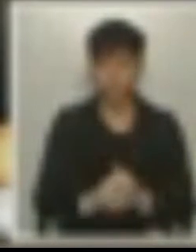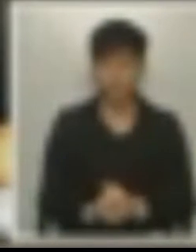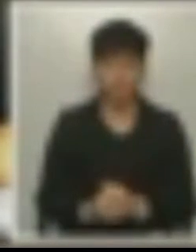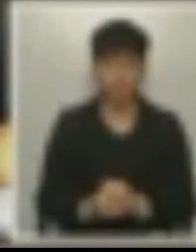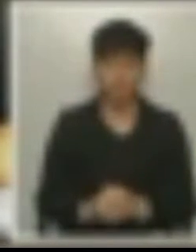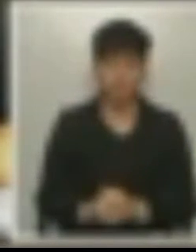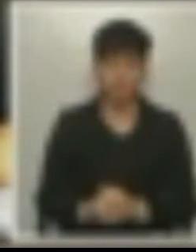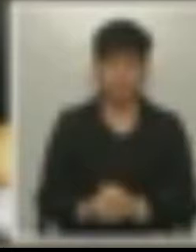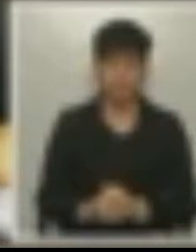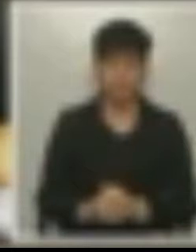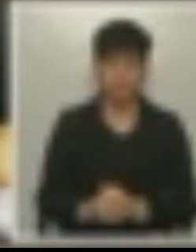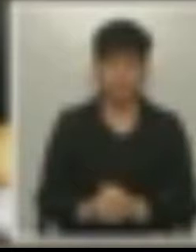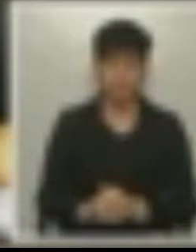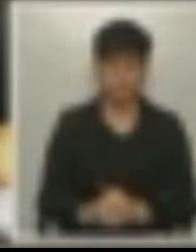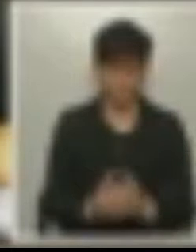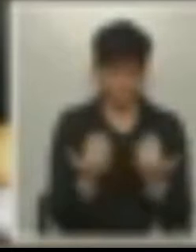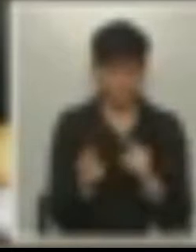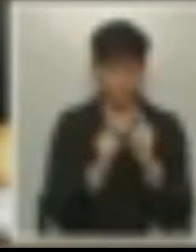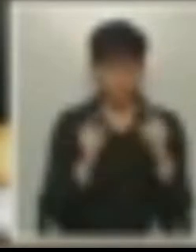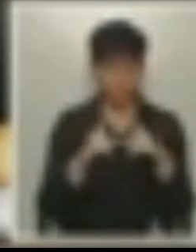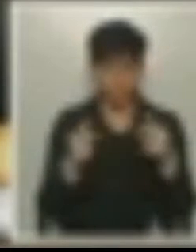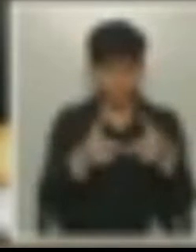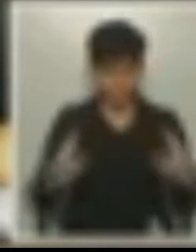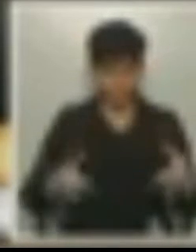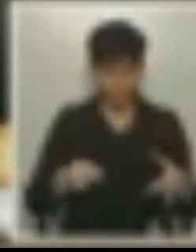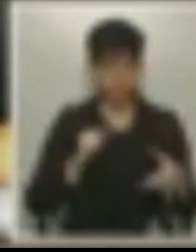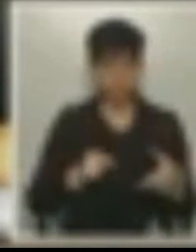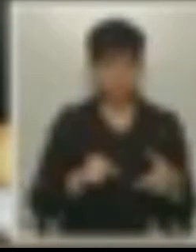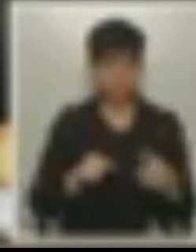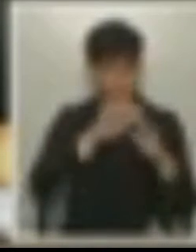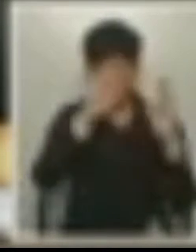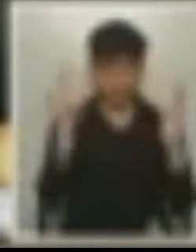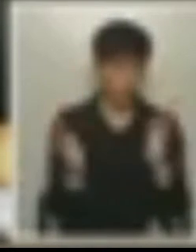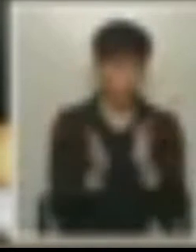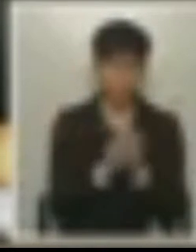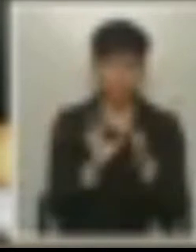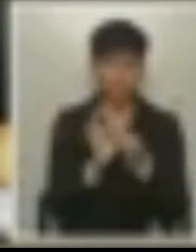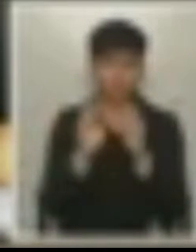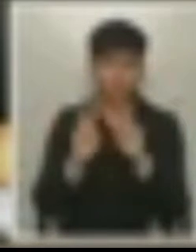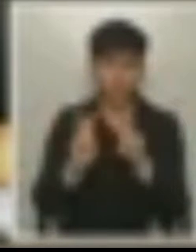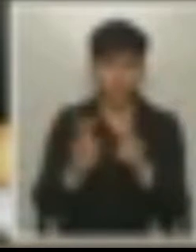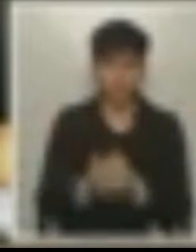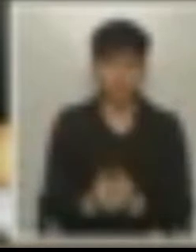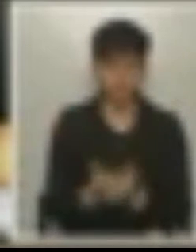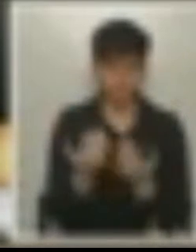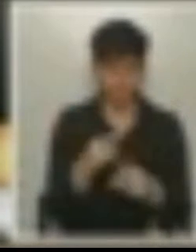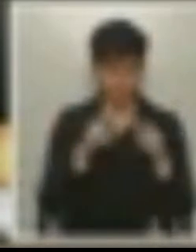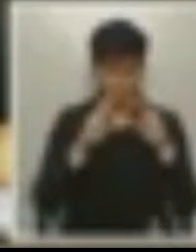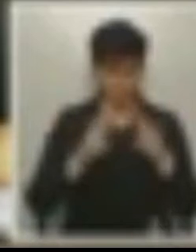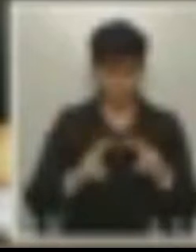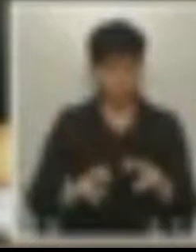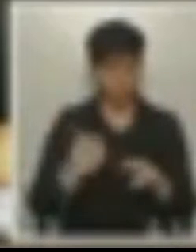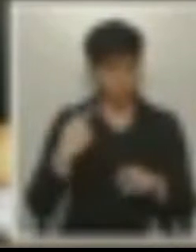ผมขออนุญาตพูดในเรื่องรายงานฉบับนี้นะครับพูดเป็นภาพรวมเกี่ยวกับเรื่องงานวิจัยงานวิจัยของสถาบันพระปกเกล้าเนี่ยเป็นประโยชน์มากนะ